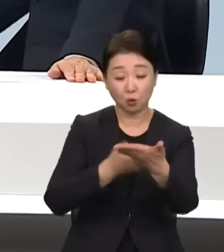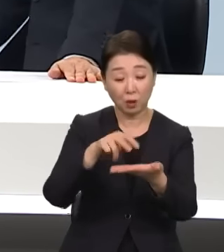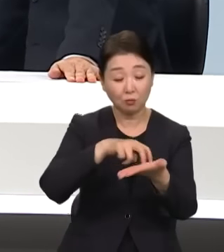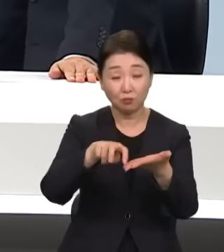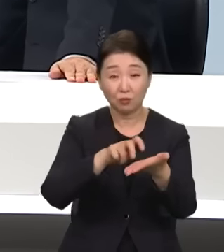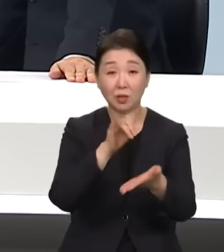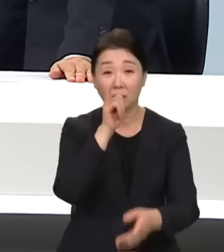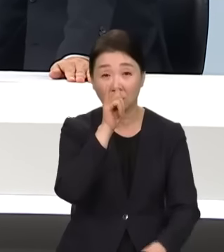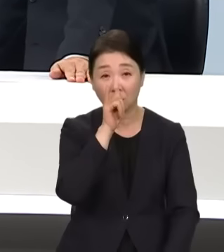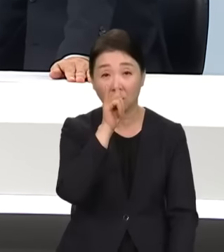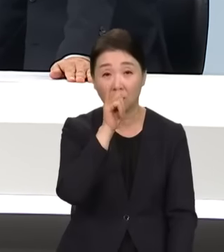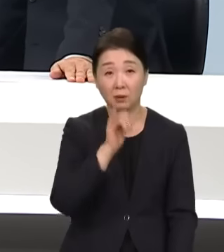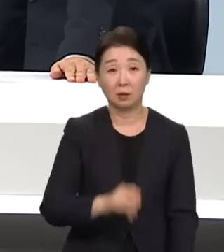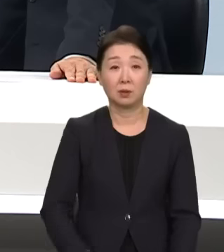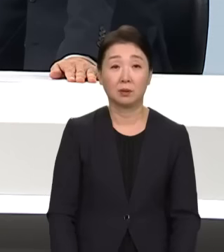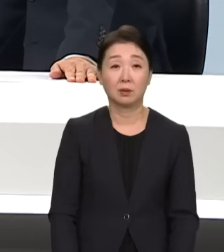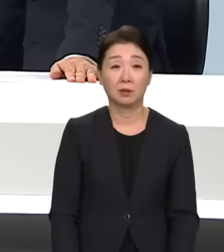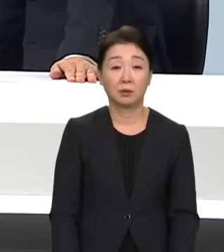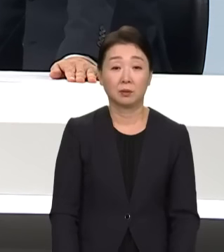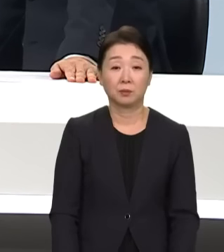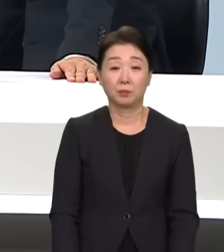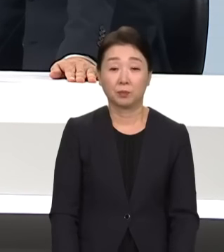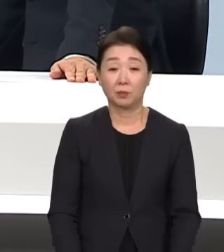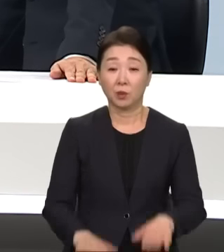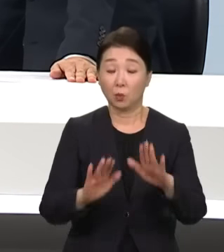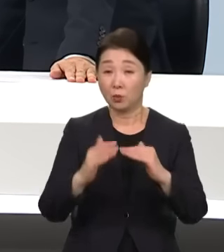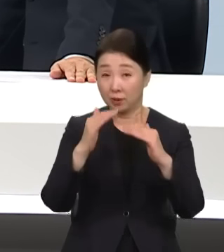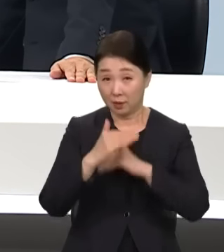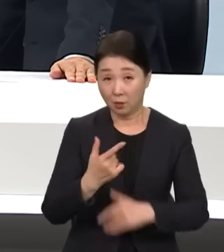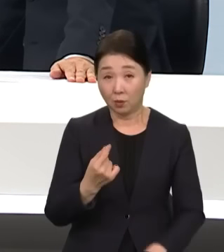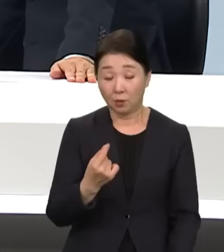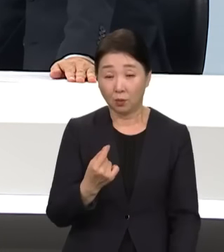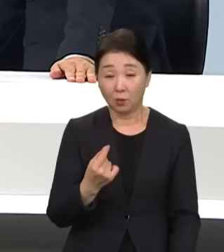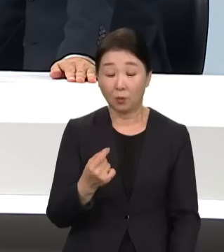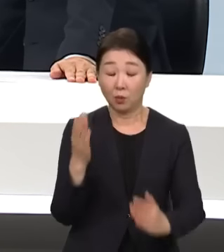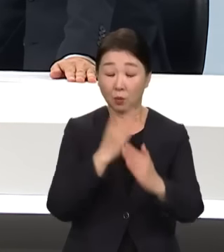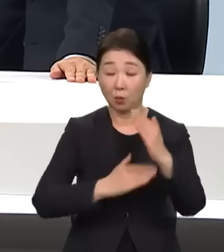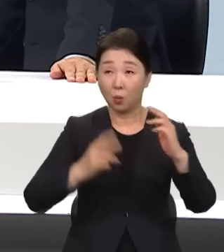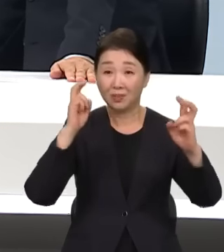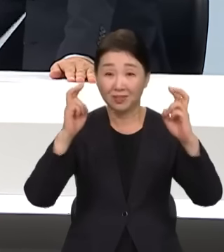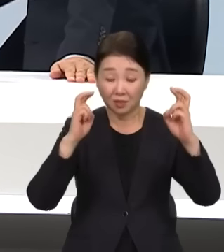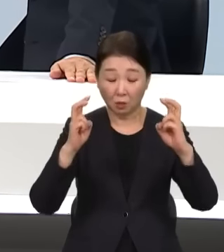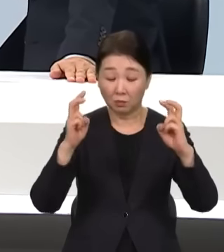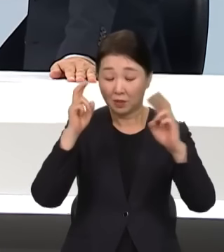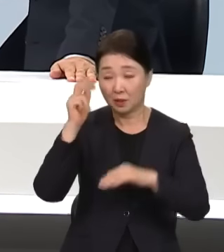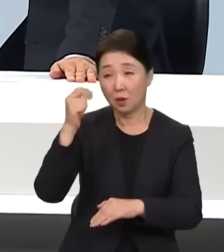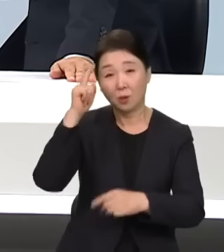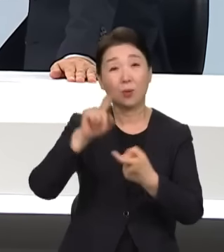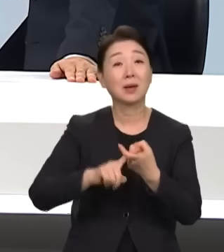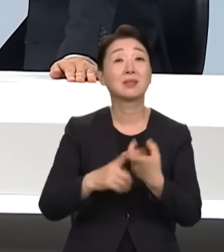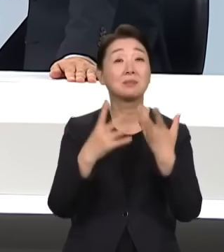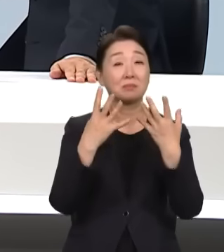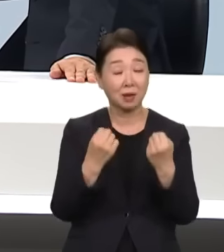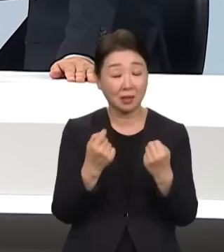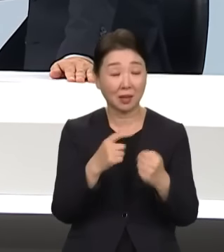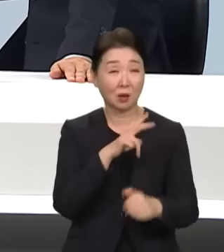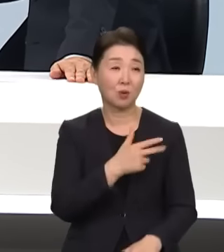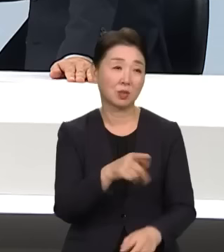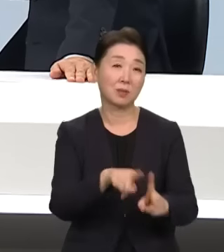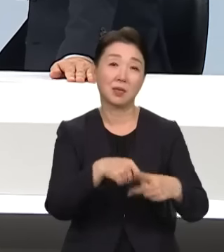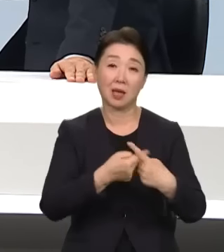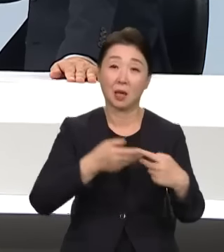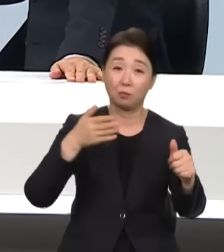추가로 포착이 된 문자를 좀 보시면 아, 이건 오늘자 그렇습니다. 공기업의 그 사장님께서 많은 관심을 가지셨지만 자, 의원님의 이해를